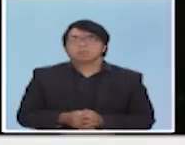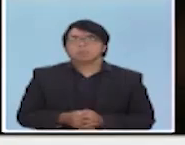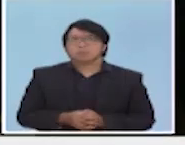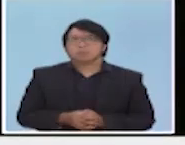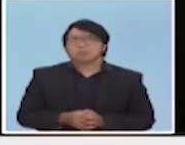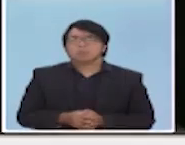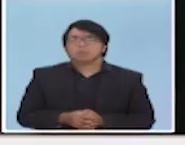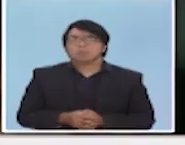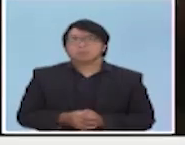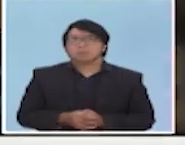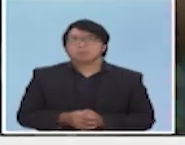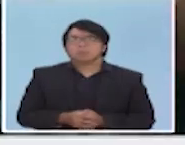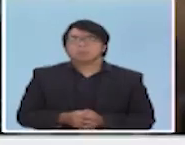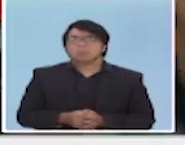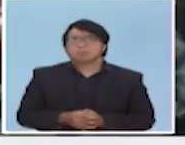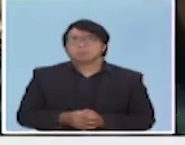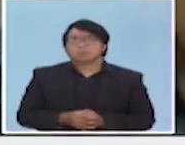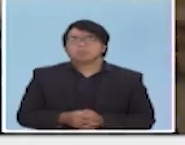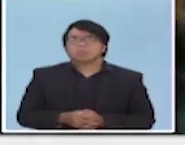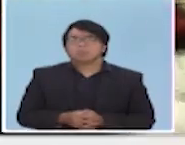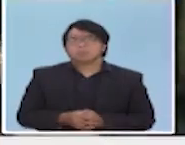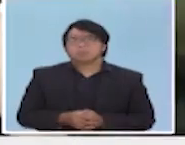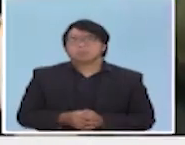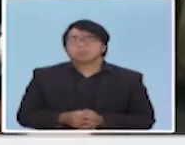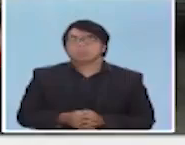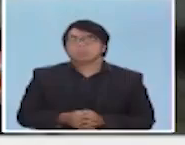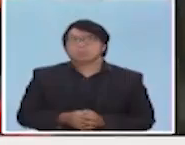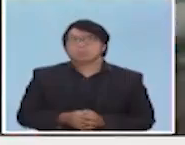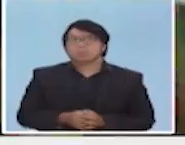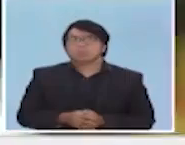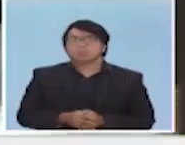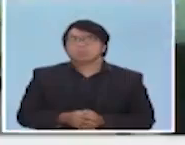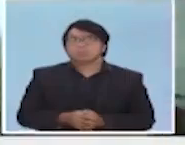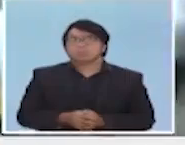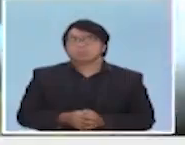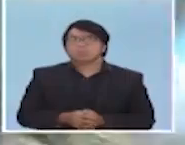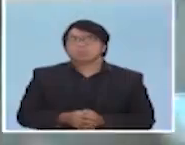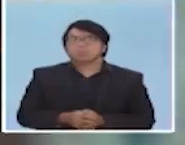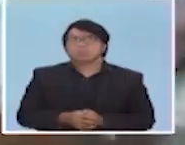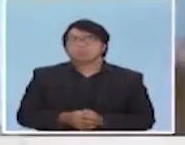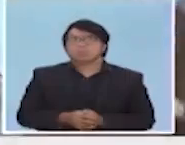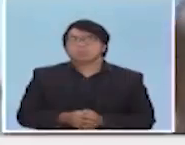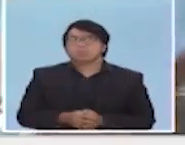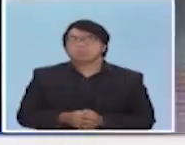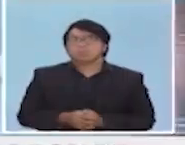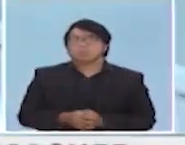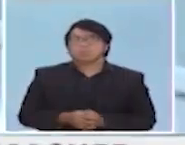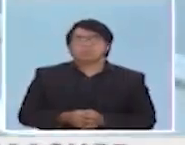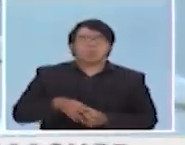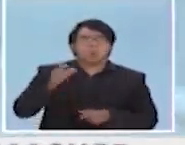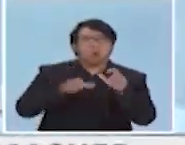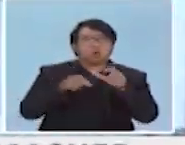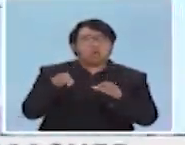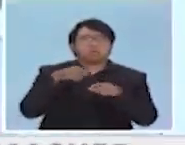Masker Bapak, ada kita bagi masker. Didata dulu ya. KTP yang mana? Satu persatu pengunjung dan pedagang di Pasar Palmerah,